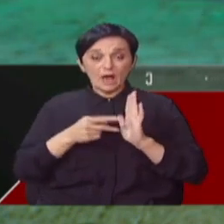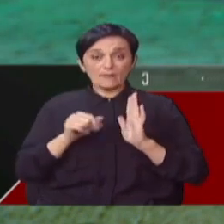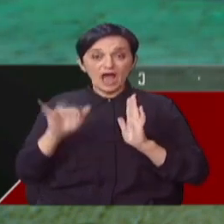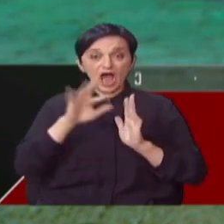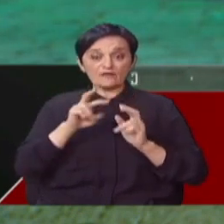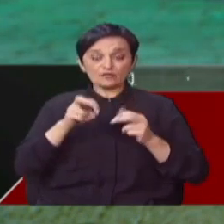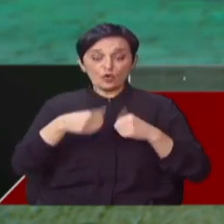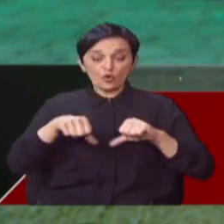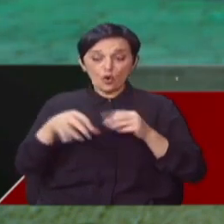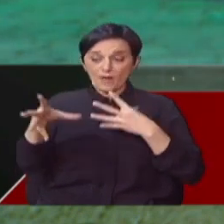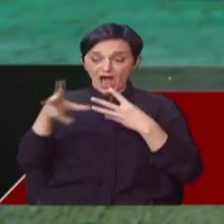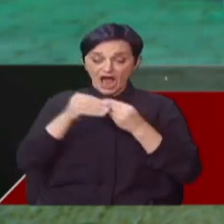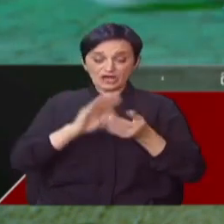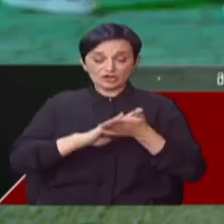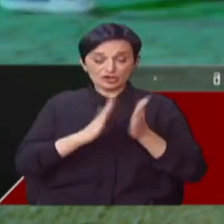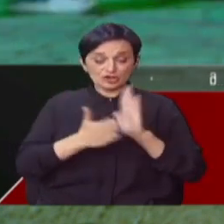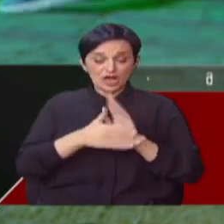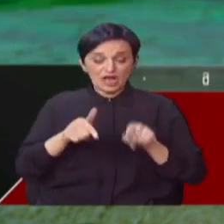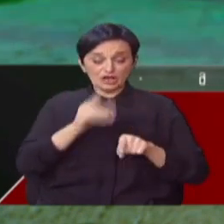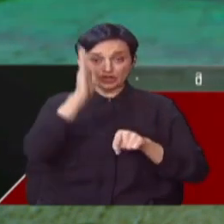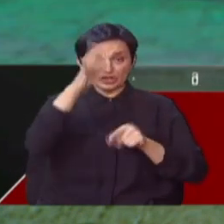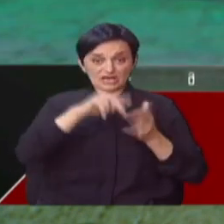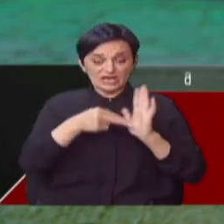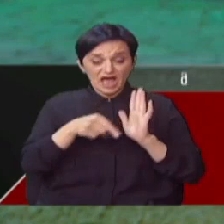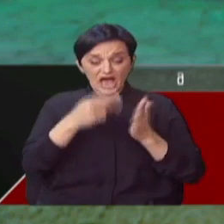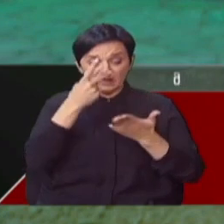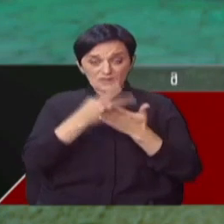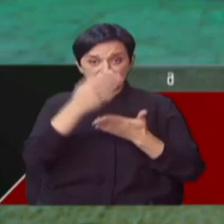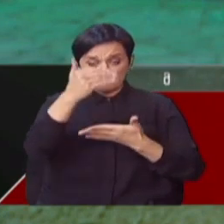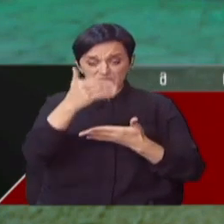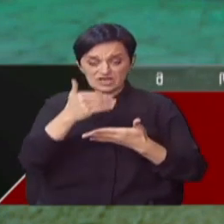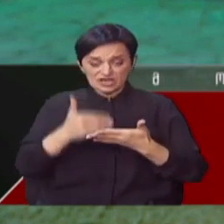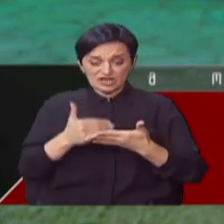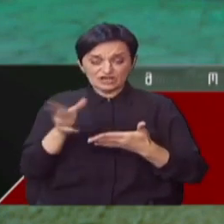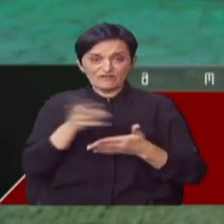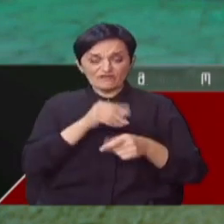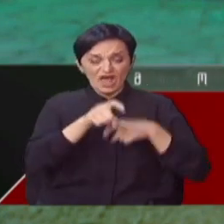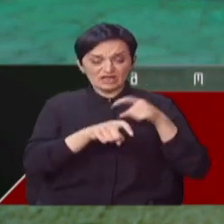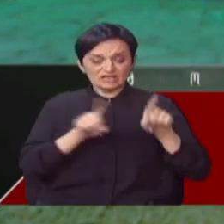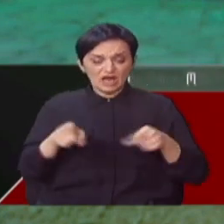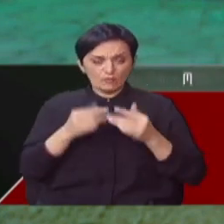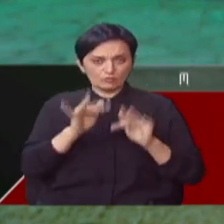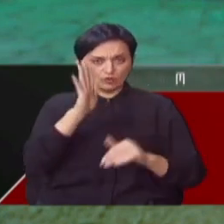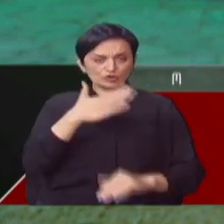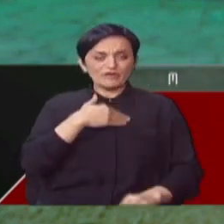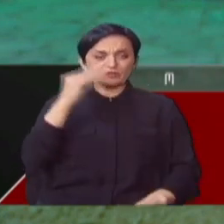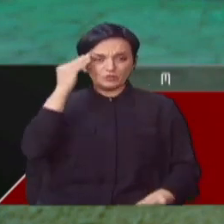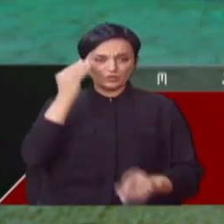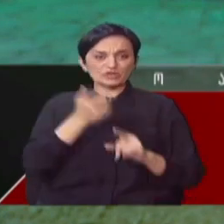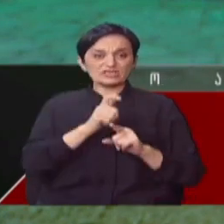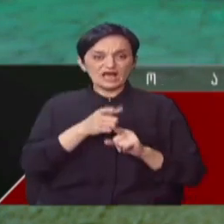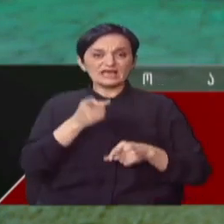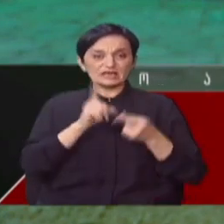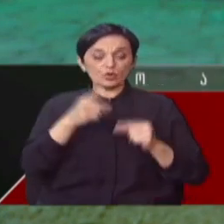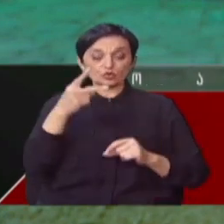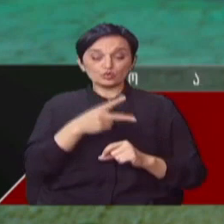eurocomisia sta nerta ce gerdeba, da am gegmis mihedvit, cuen ganua horțiele, tkvela im nabic, romelic, cuen miguacnia zalien realisturat